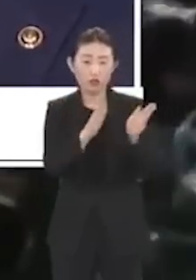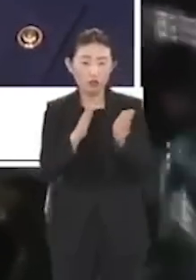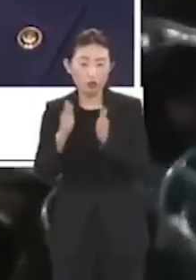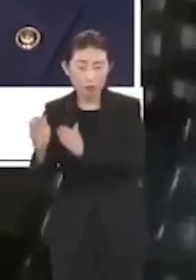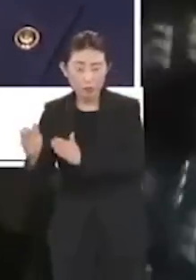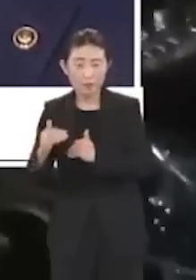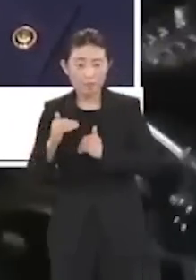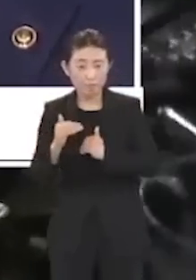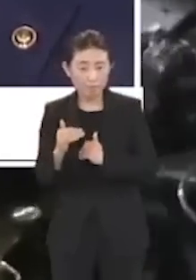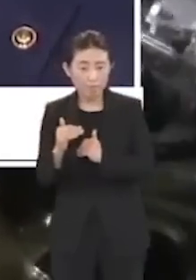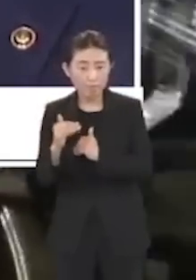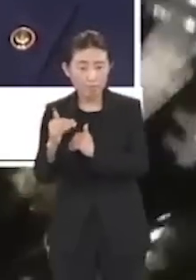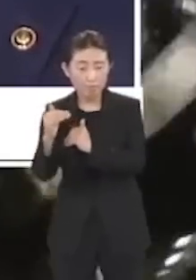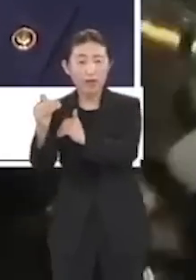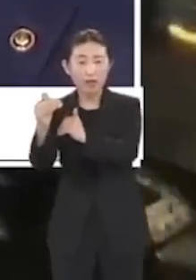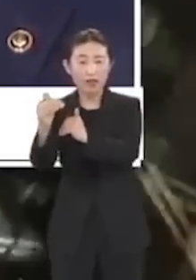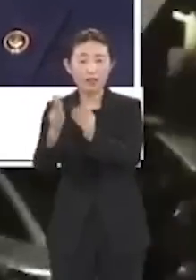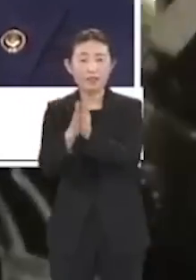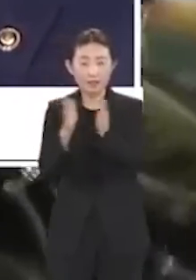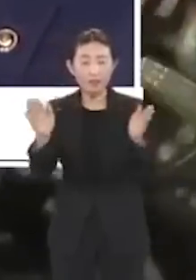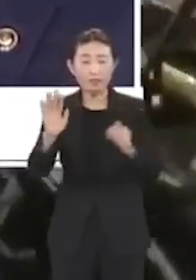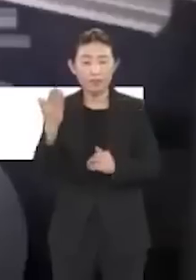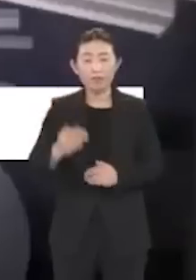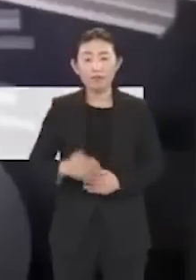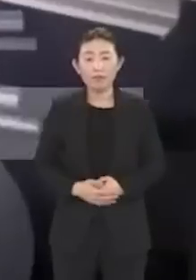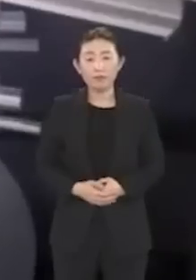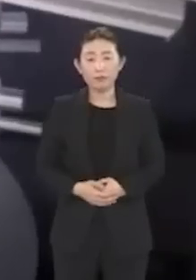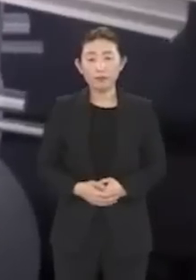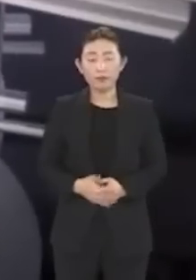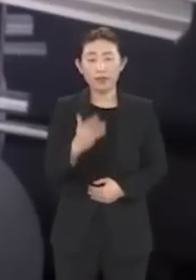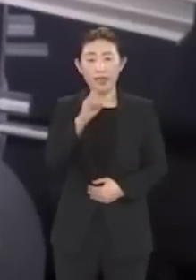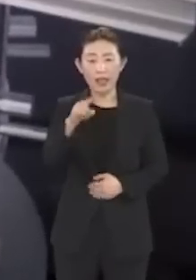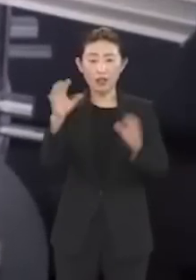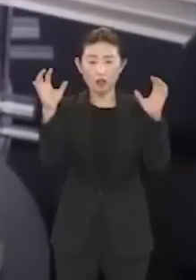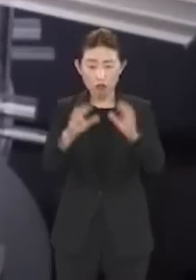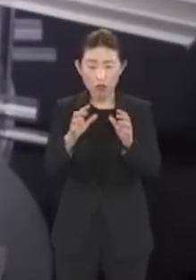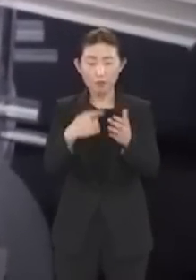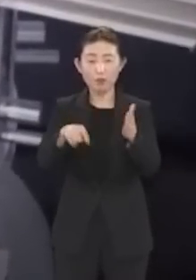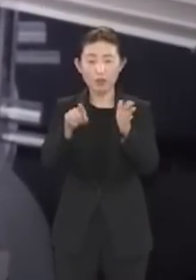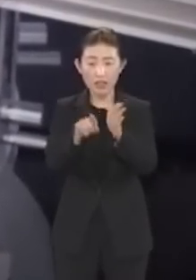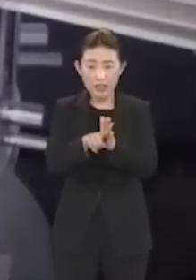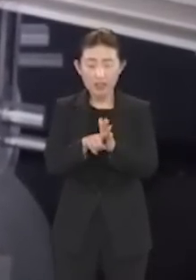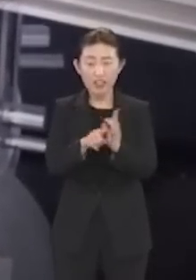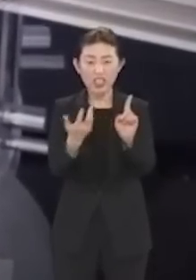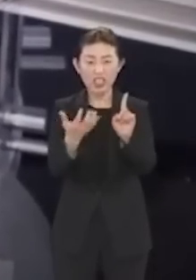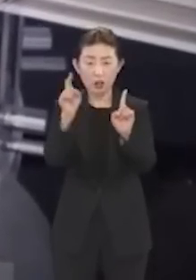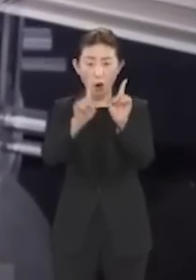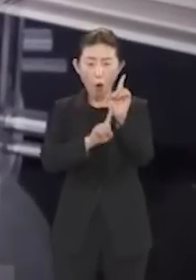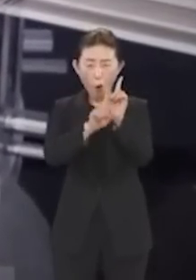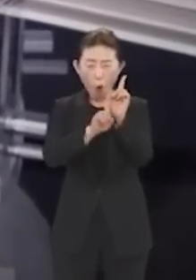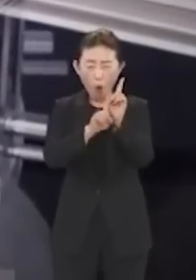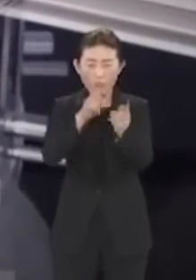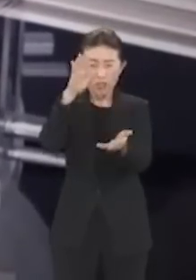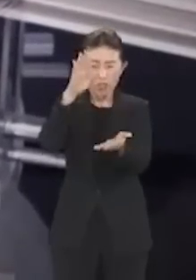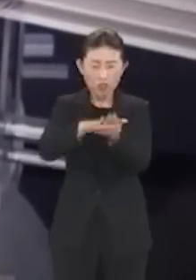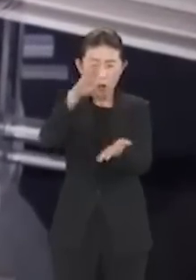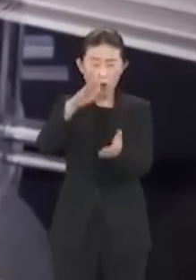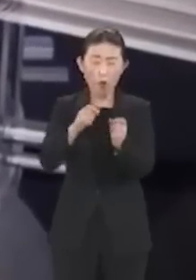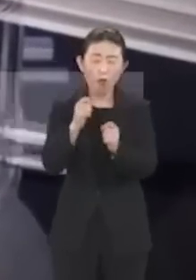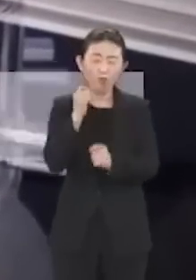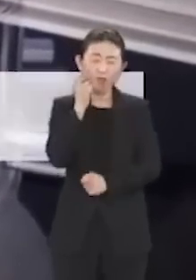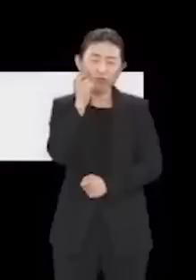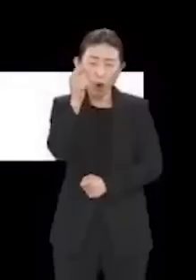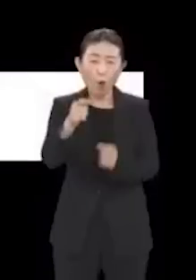준비를 차근차근 해 나갈 수 있게 되었습니다 융합을 유지하기 위해서는 1억도 이상 고온 상태를